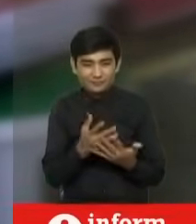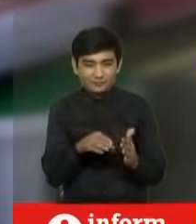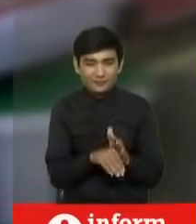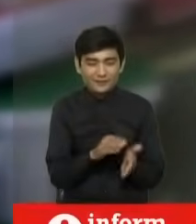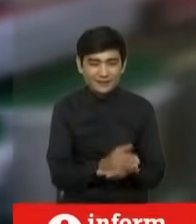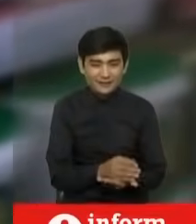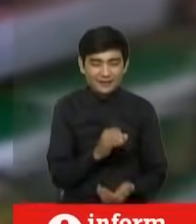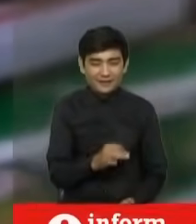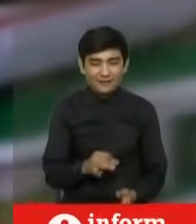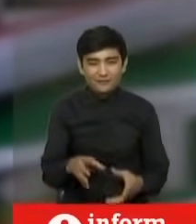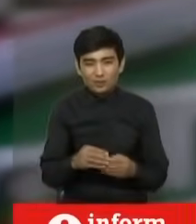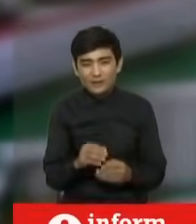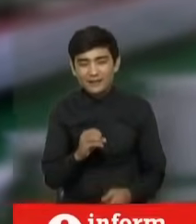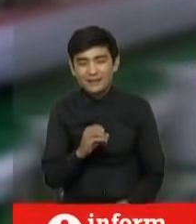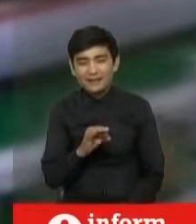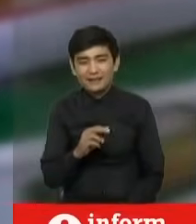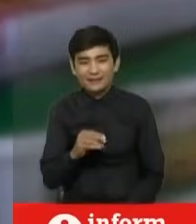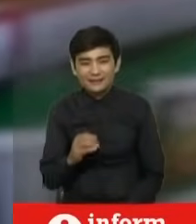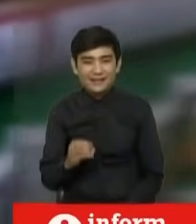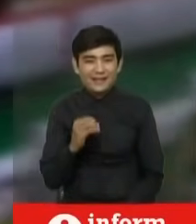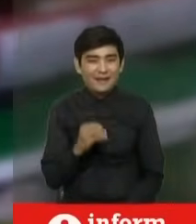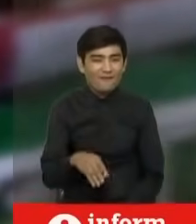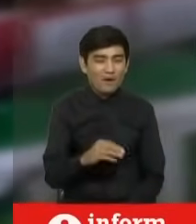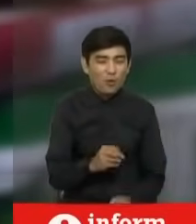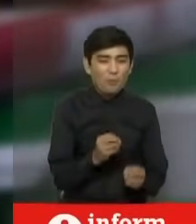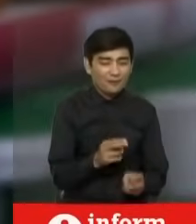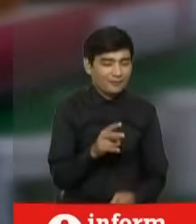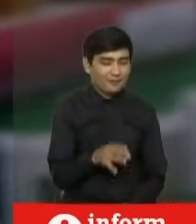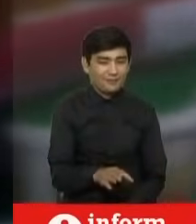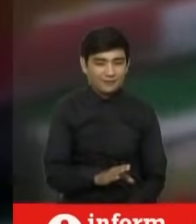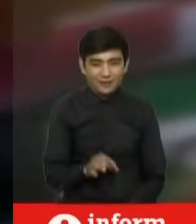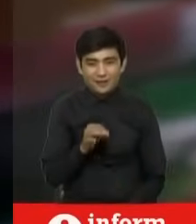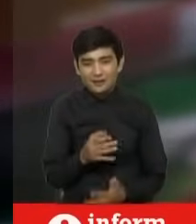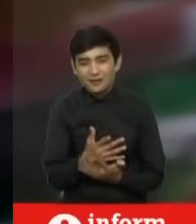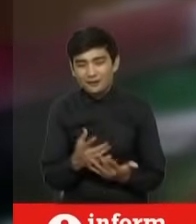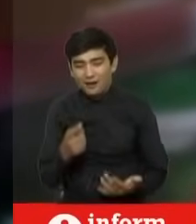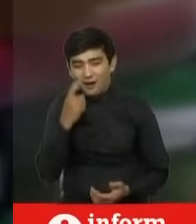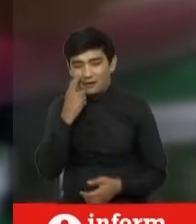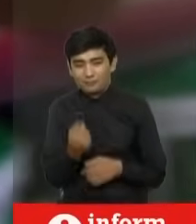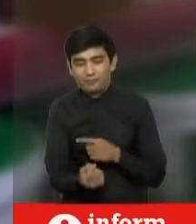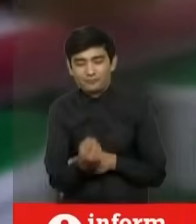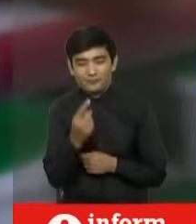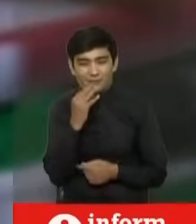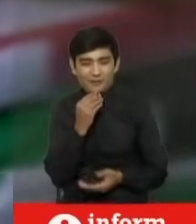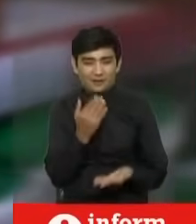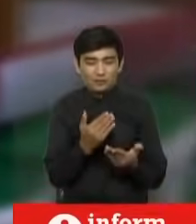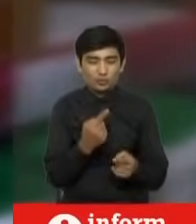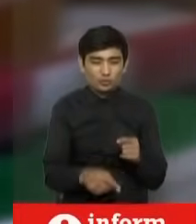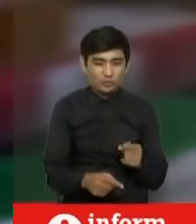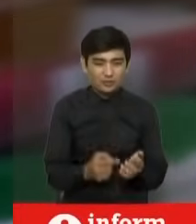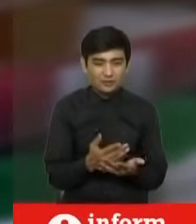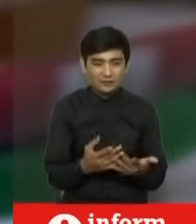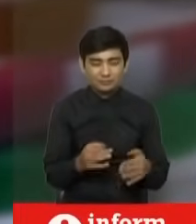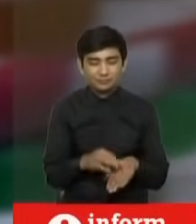Не все добавки под индексом Е опасны, но некоторые из них могут вызывать аллергические реакции или другие